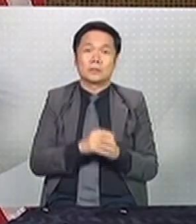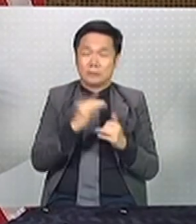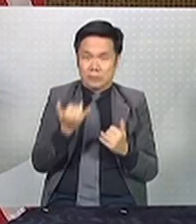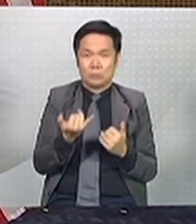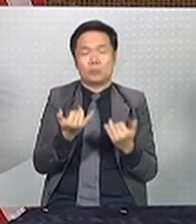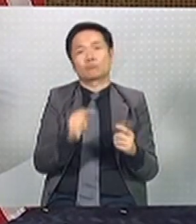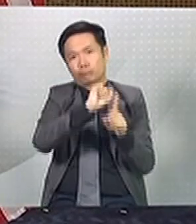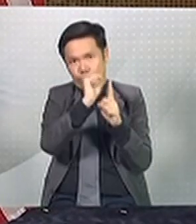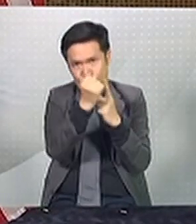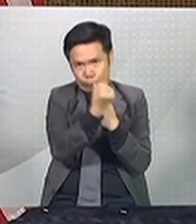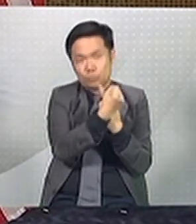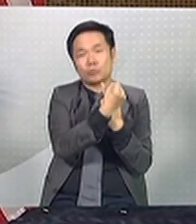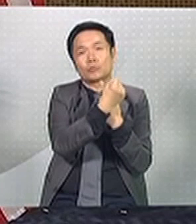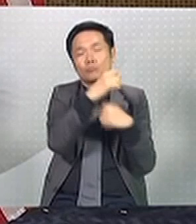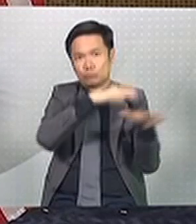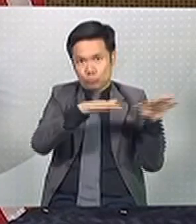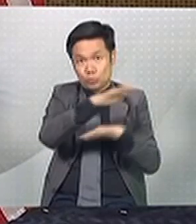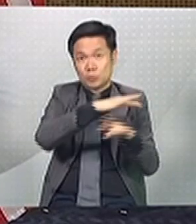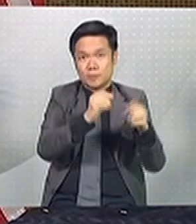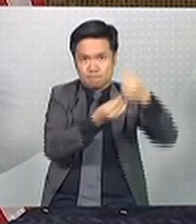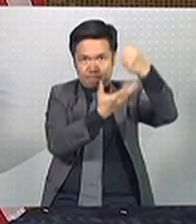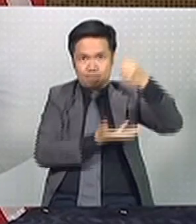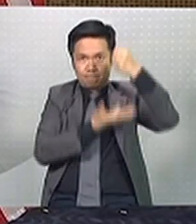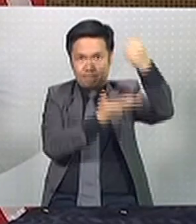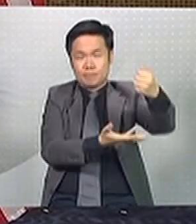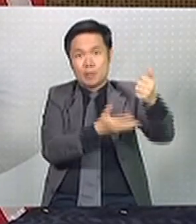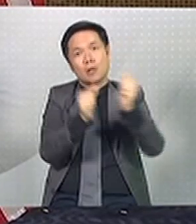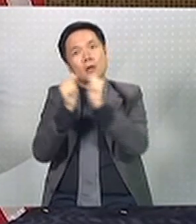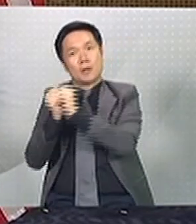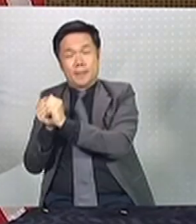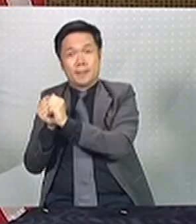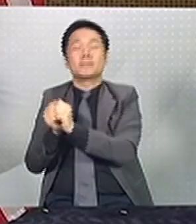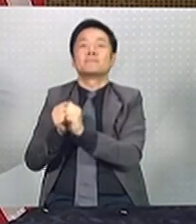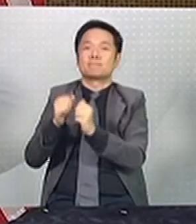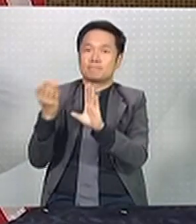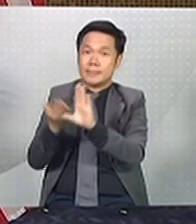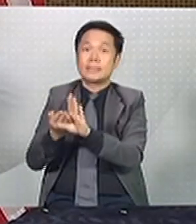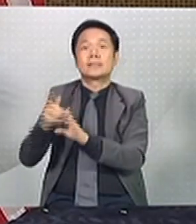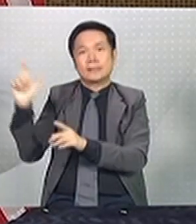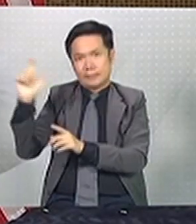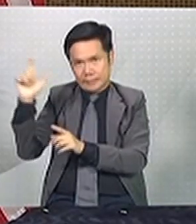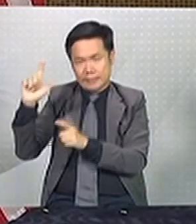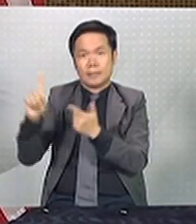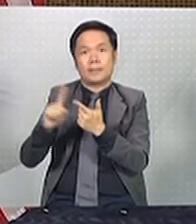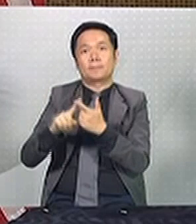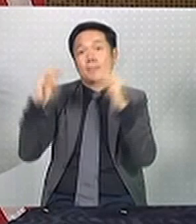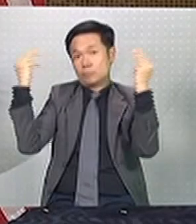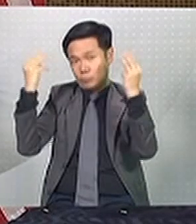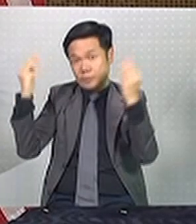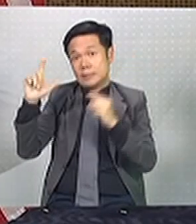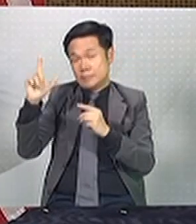sosial akan diperkenalkan dengan kerjasama antara institusi perbankan Islam, Majlis Agama Islam